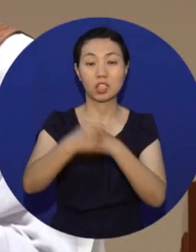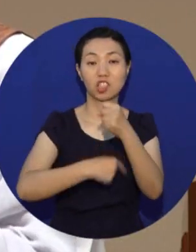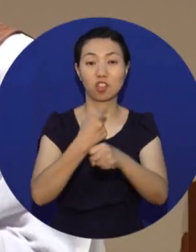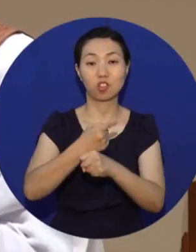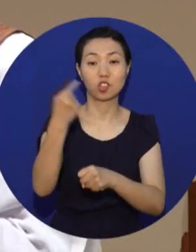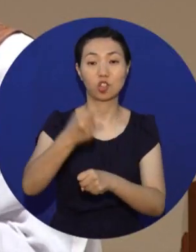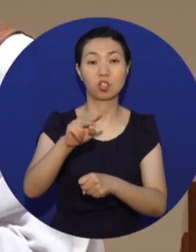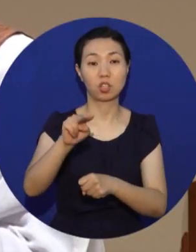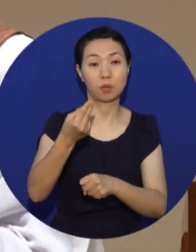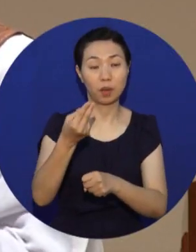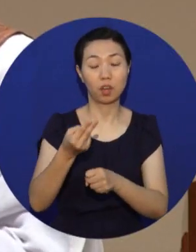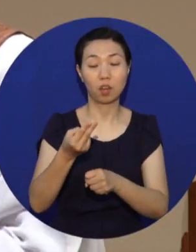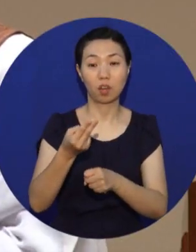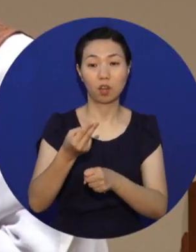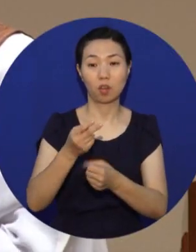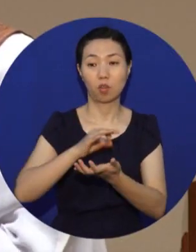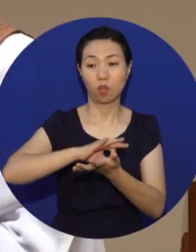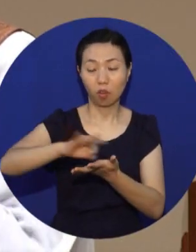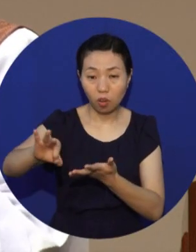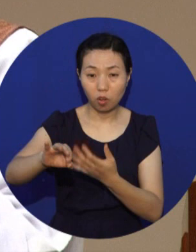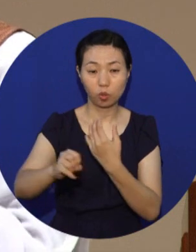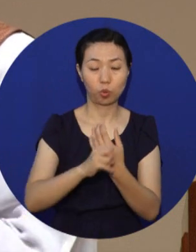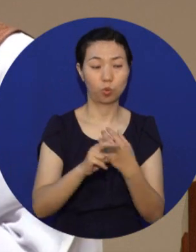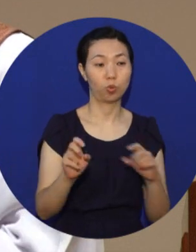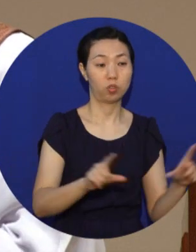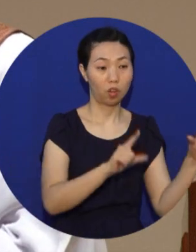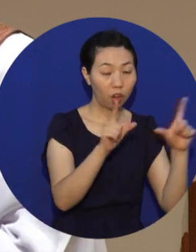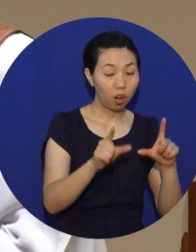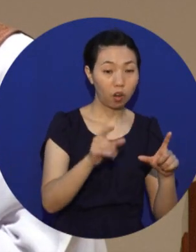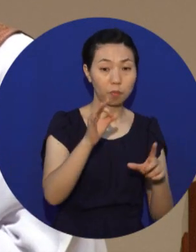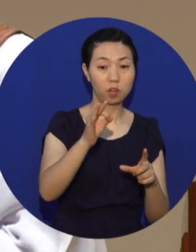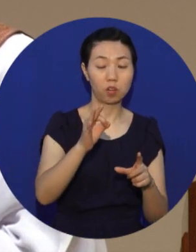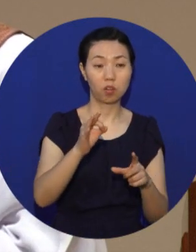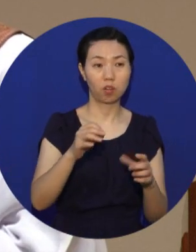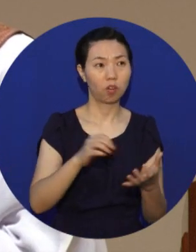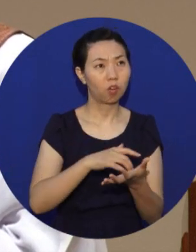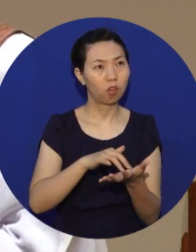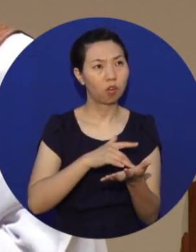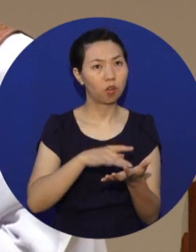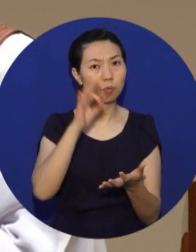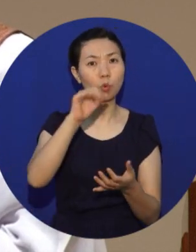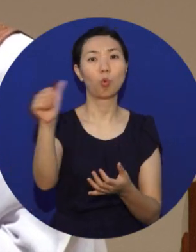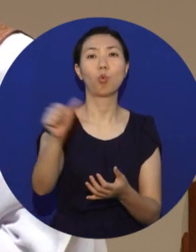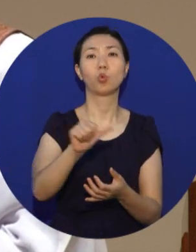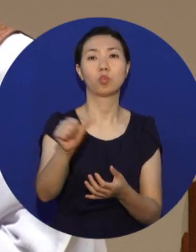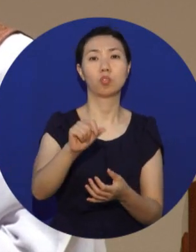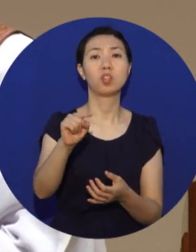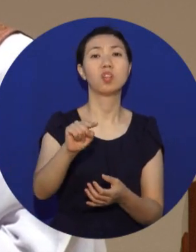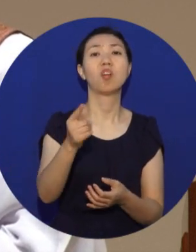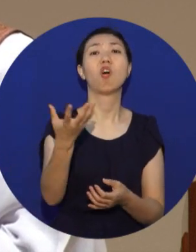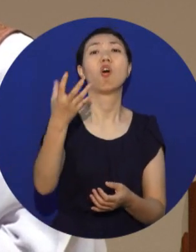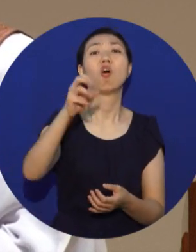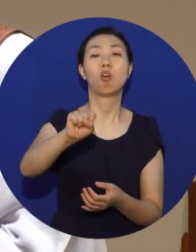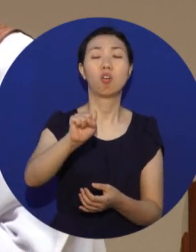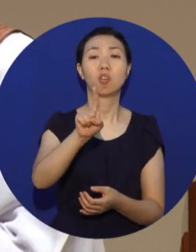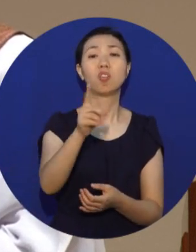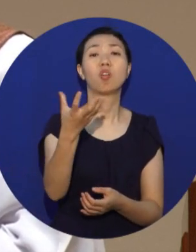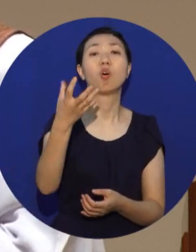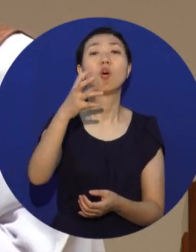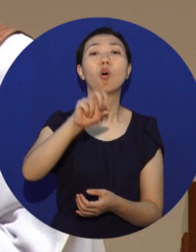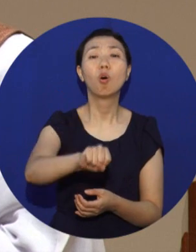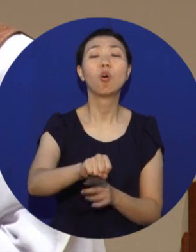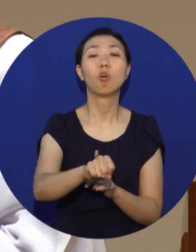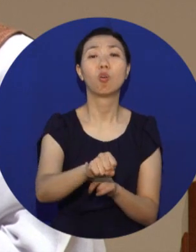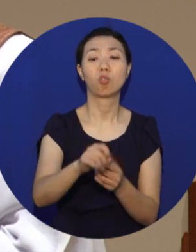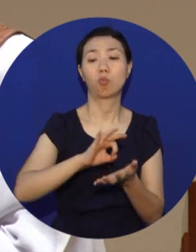1년에 1200만 원 생활비하고 자기가 무슨 당장 계산해도 5천만 원도 훨씬 넘는데 1억 가까이 들 텐데 어떻게 감당한다나? 대출을 자기 뭘